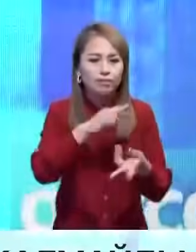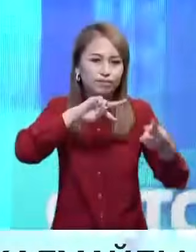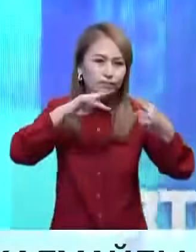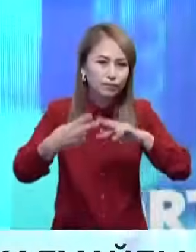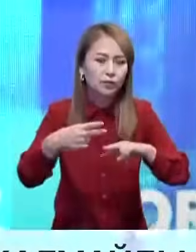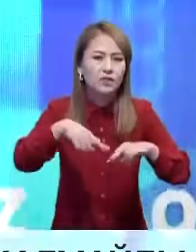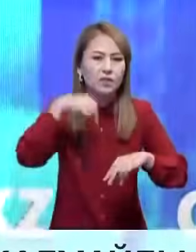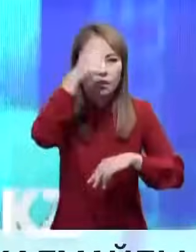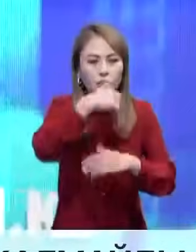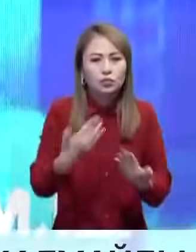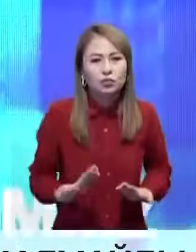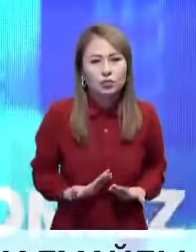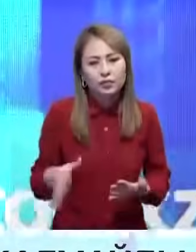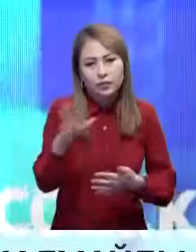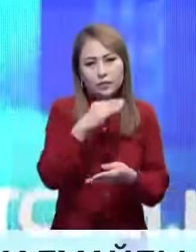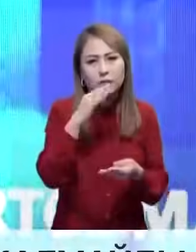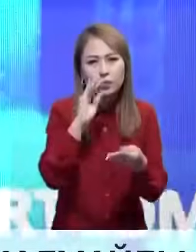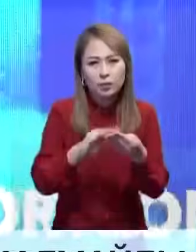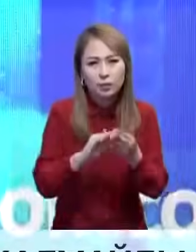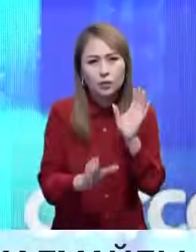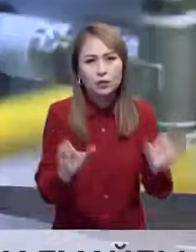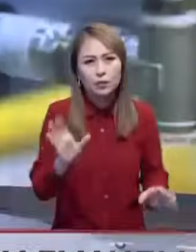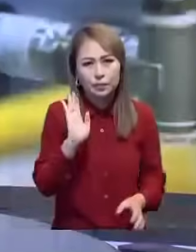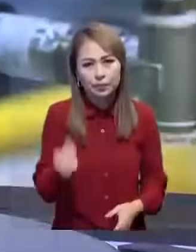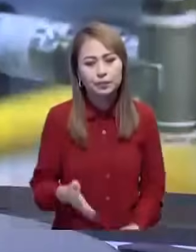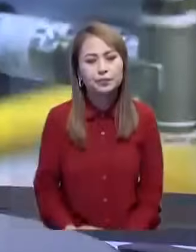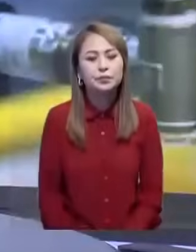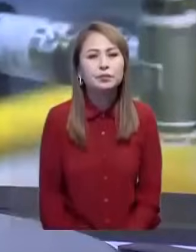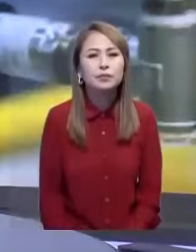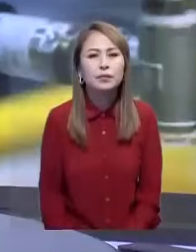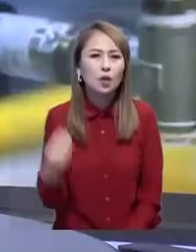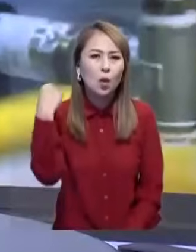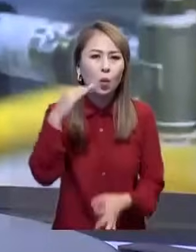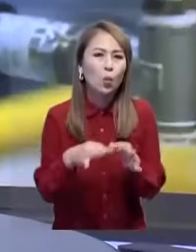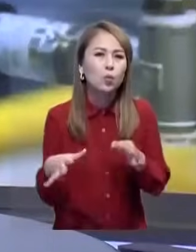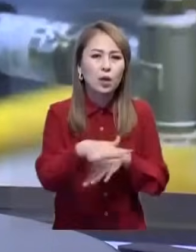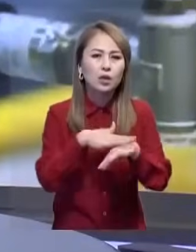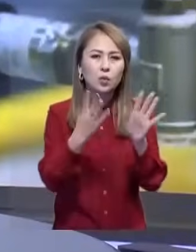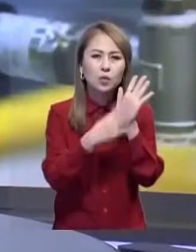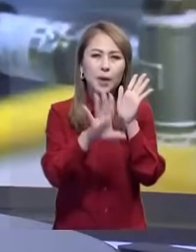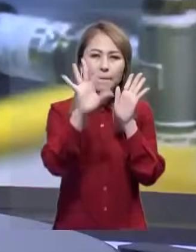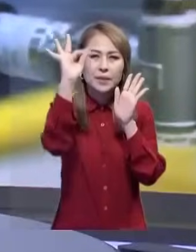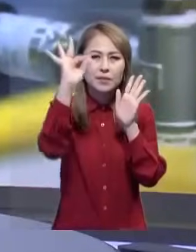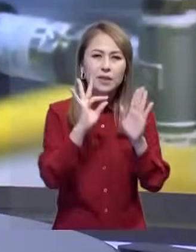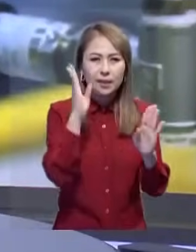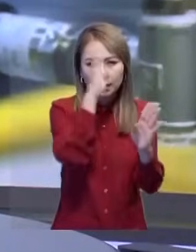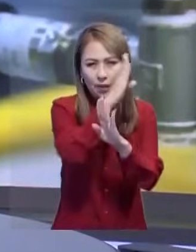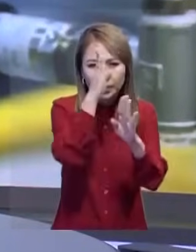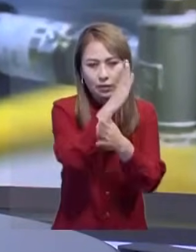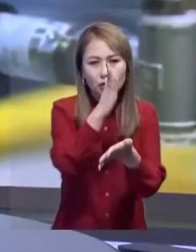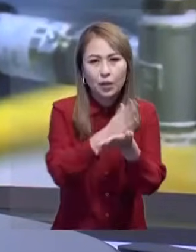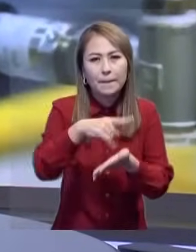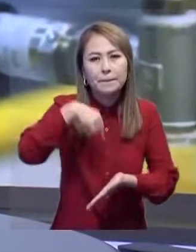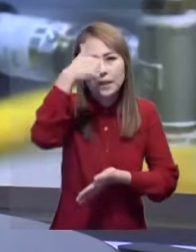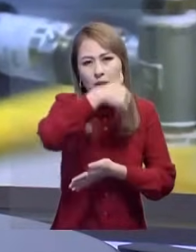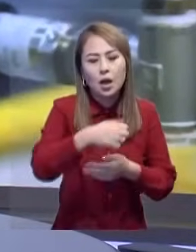Биыл тұрғындар жылусыз қалмайды. Ақтөбе облысында халықтың 95% табиғи